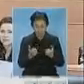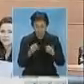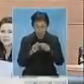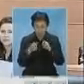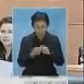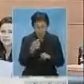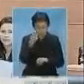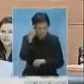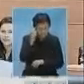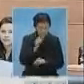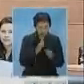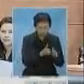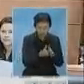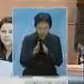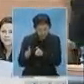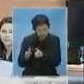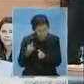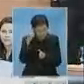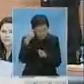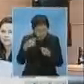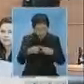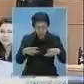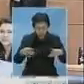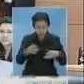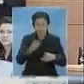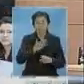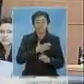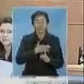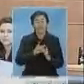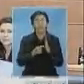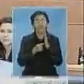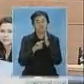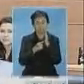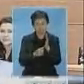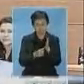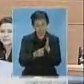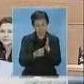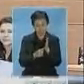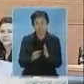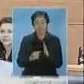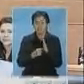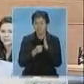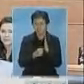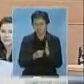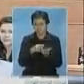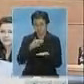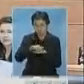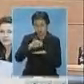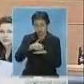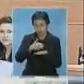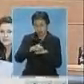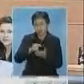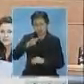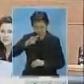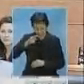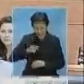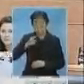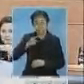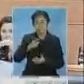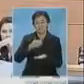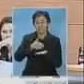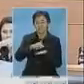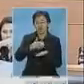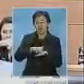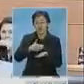เวลาเผมขอเสนอความจริงหนึ่งเดียวที่เป็นความจริงแท้และผม